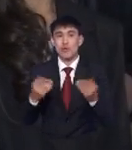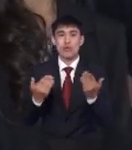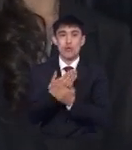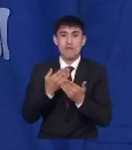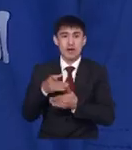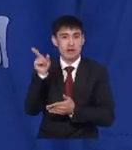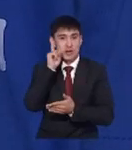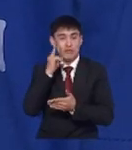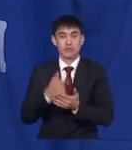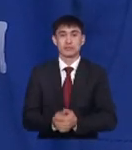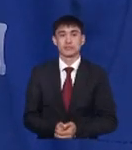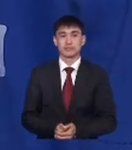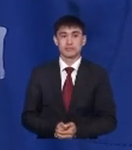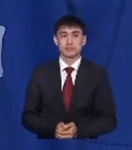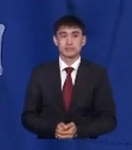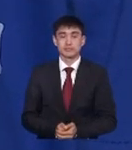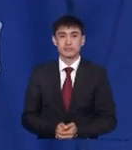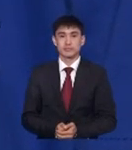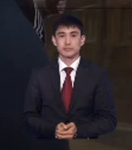современных гаджетов.